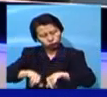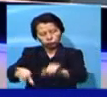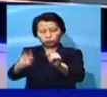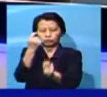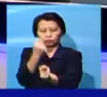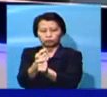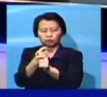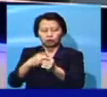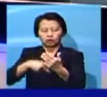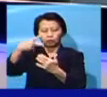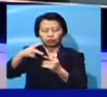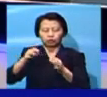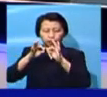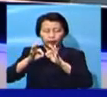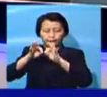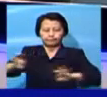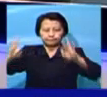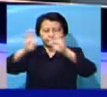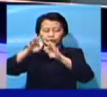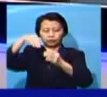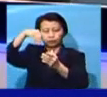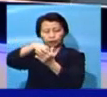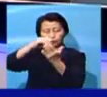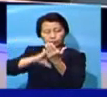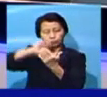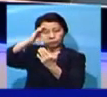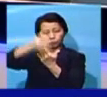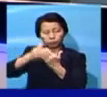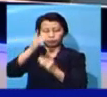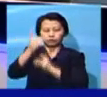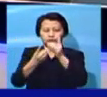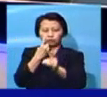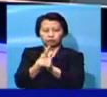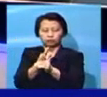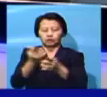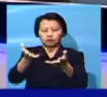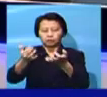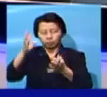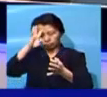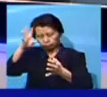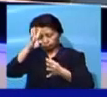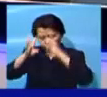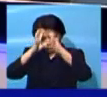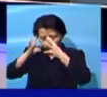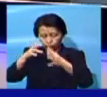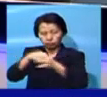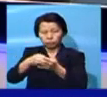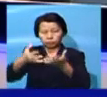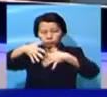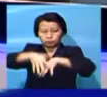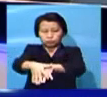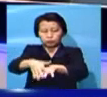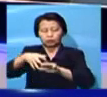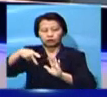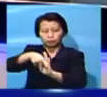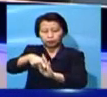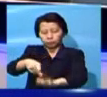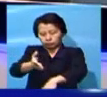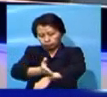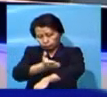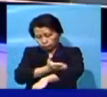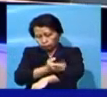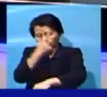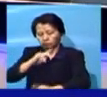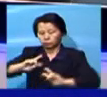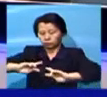sebagai acara utama dalam kalendar Global justeru Perdana Menteri mahu elemen inovatif yang diterapkan dalam pameran berkenaan diperkasa